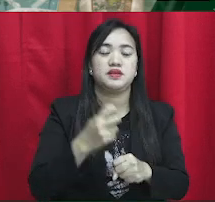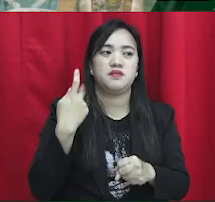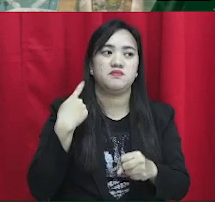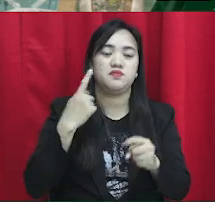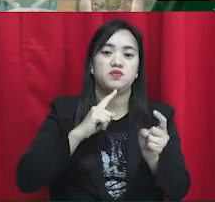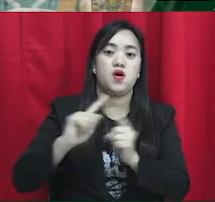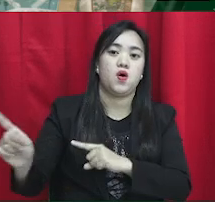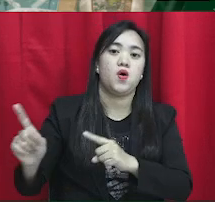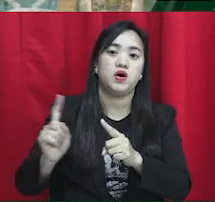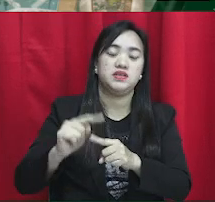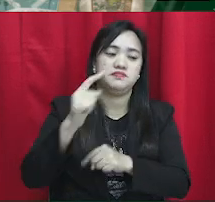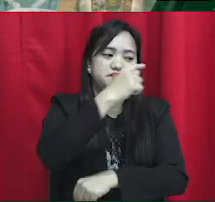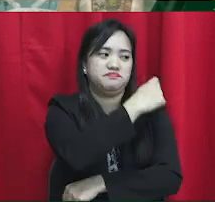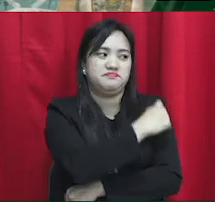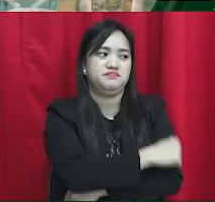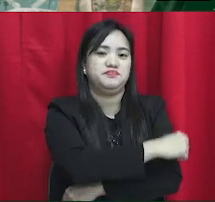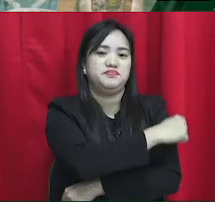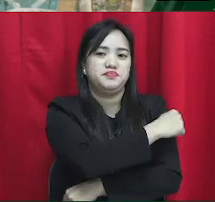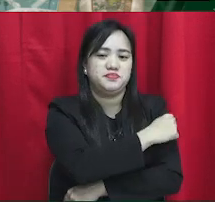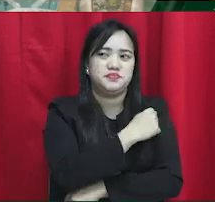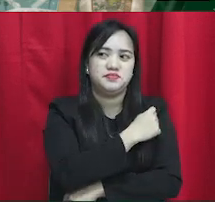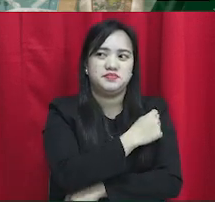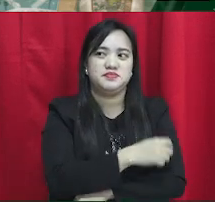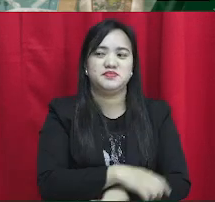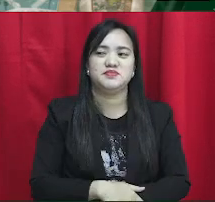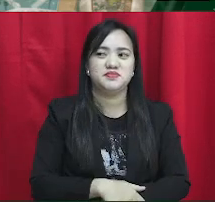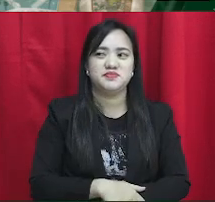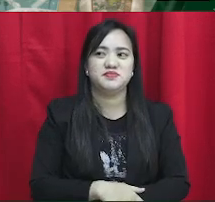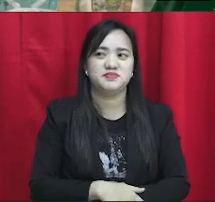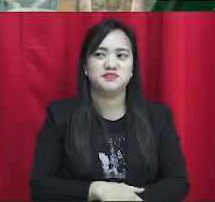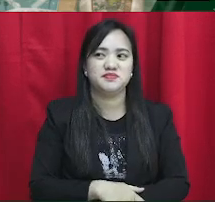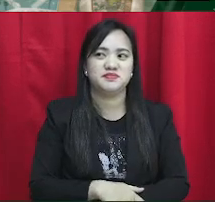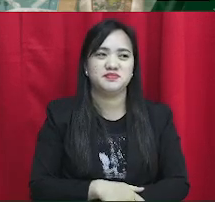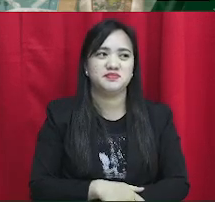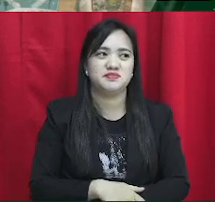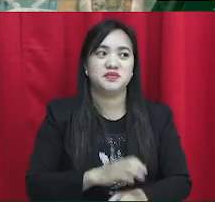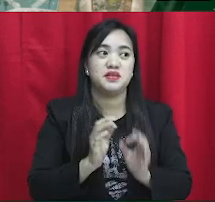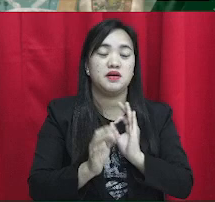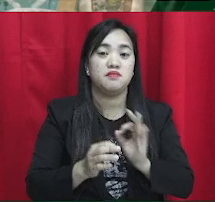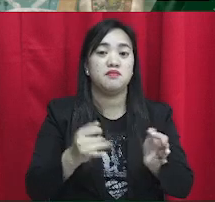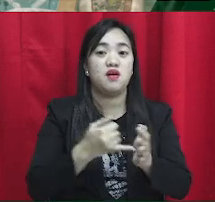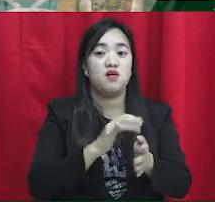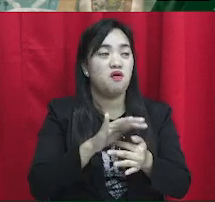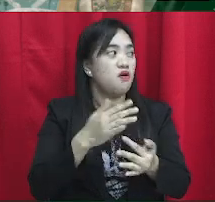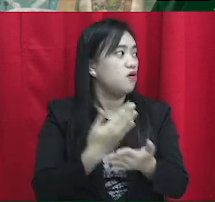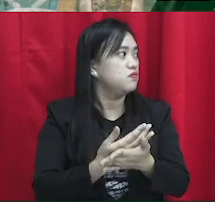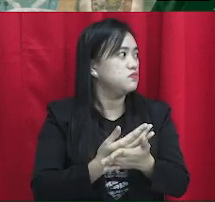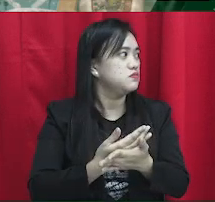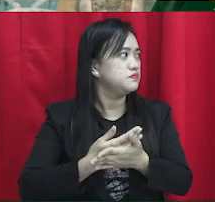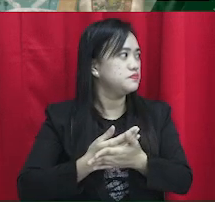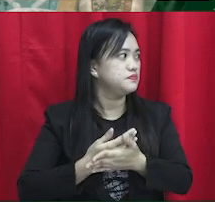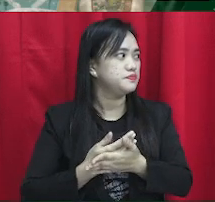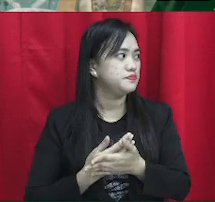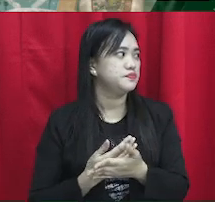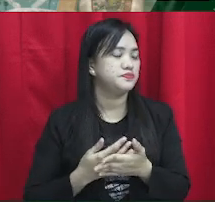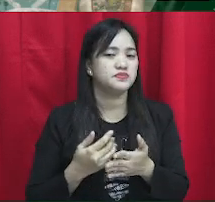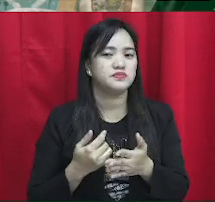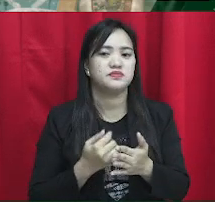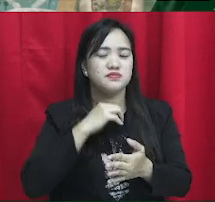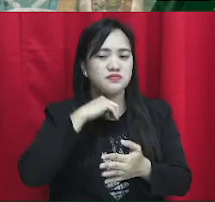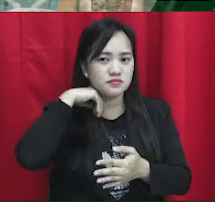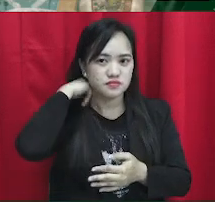high blood. Yan. Totoo yan. Kung nabubuhay, yung iba na mamatay talaga. Oo, yun ang pangit. Yun ang nakakalungkot sa lahat. Hindi